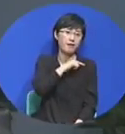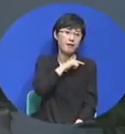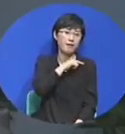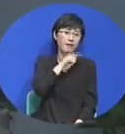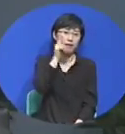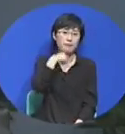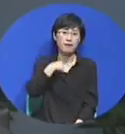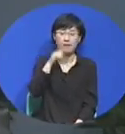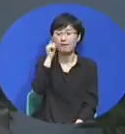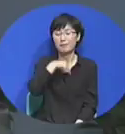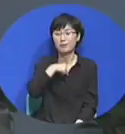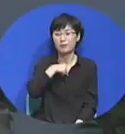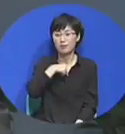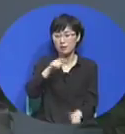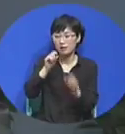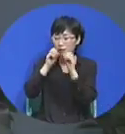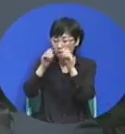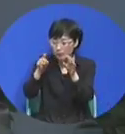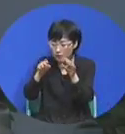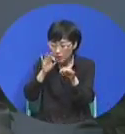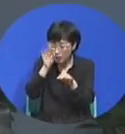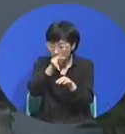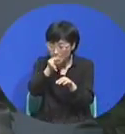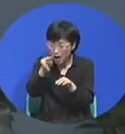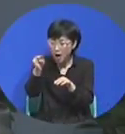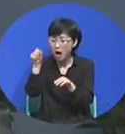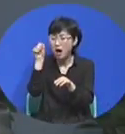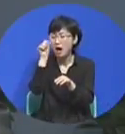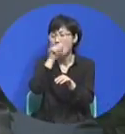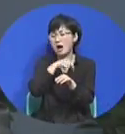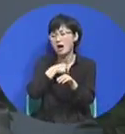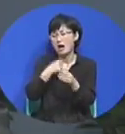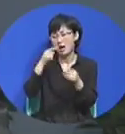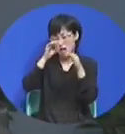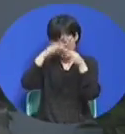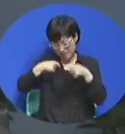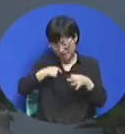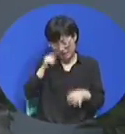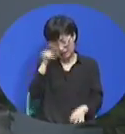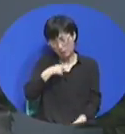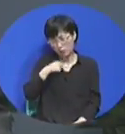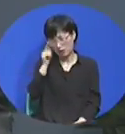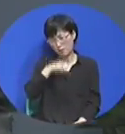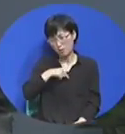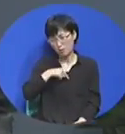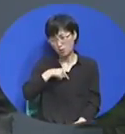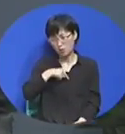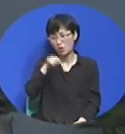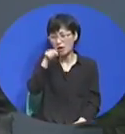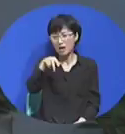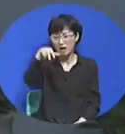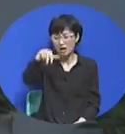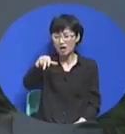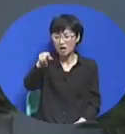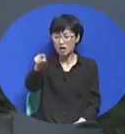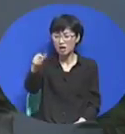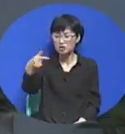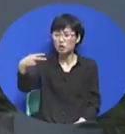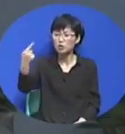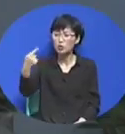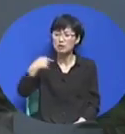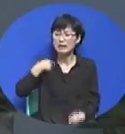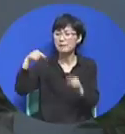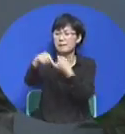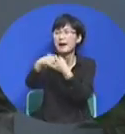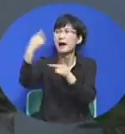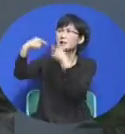지나면서 회개했어요. With the passage of time, I really repented before God for being such a bad person. 하, 이래서 전도하러 가시구나. I realized this is why I went out to